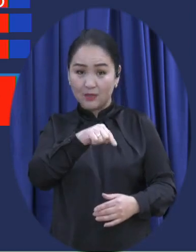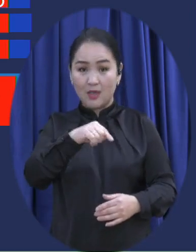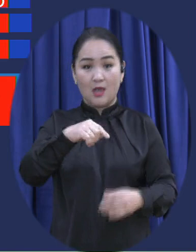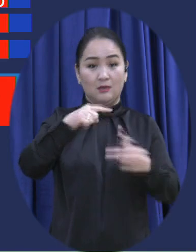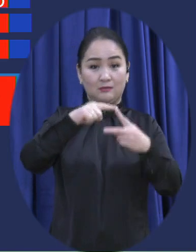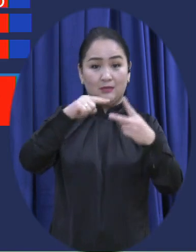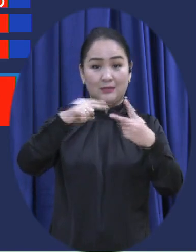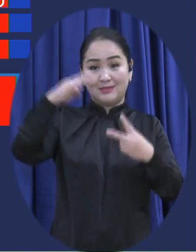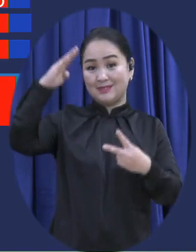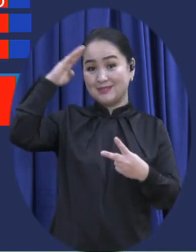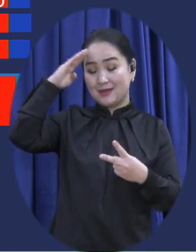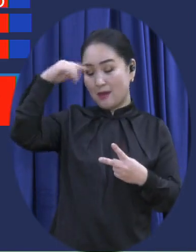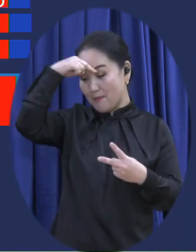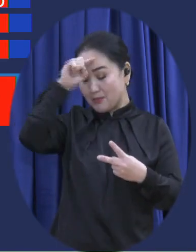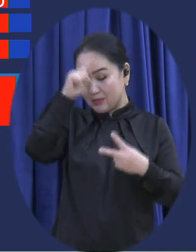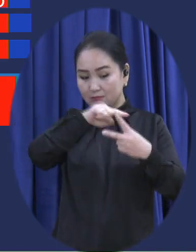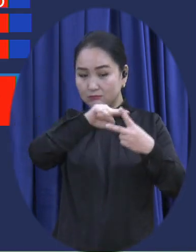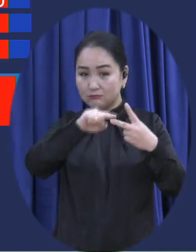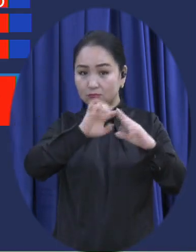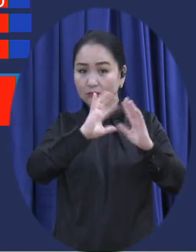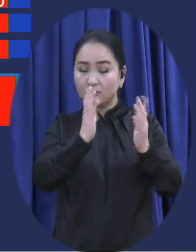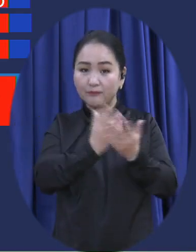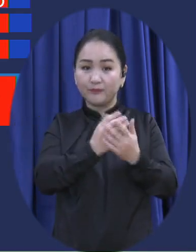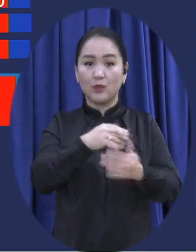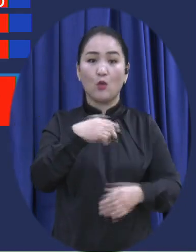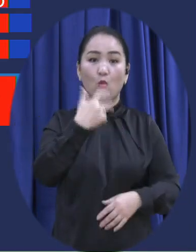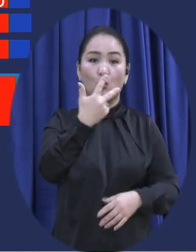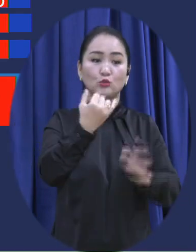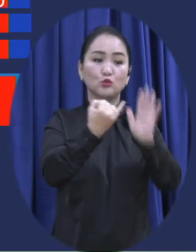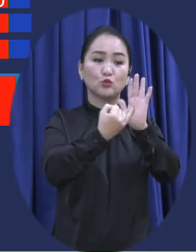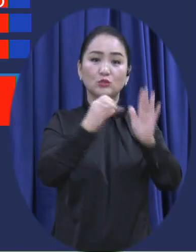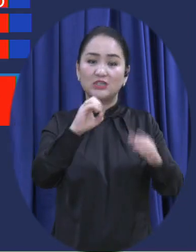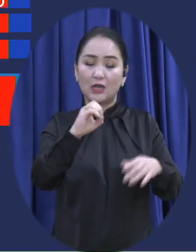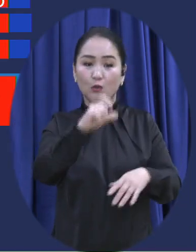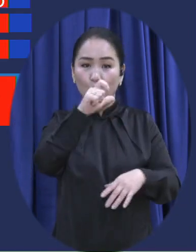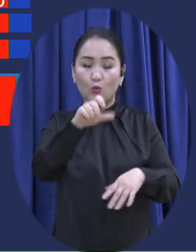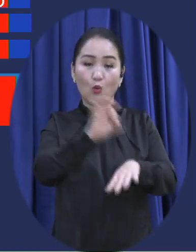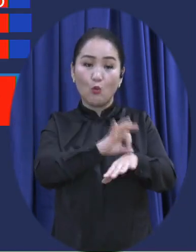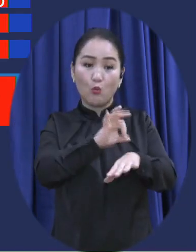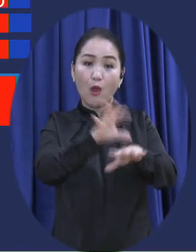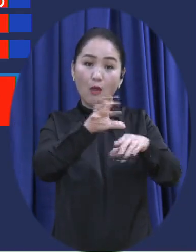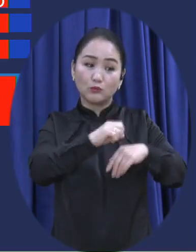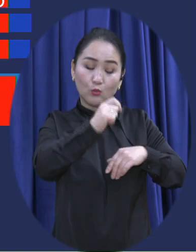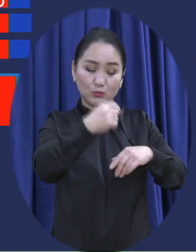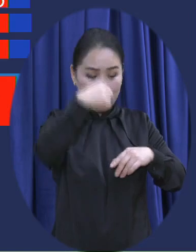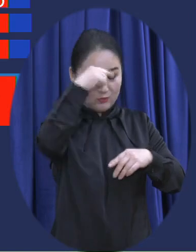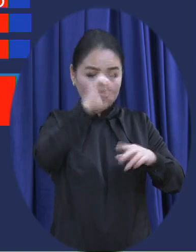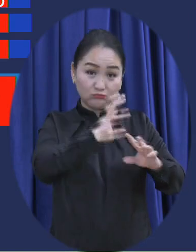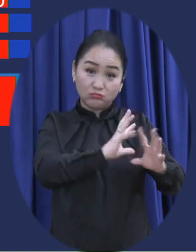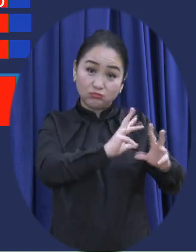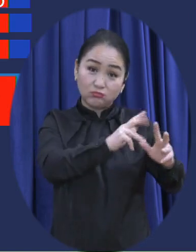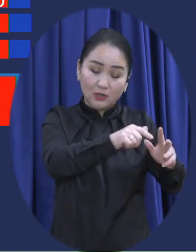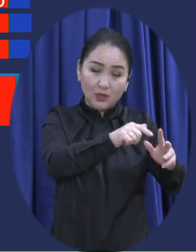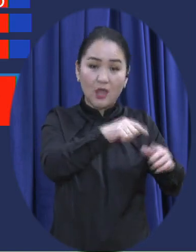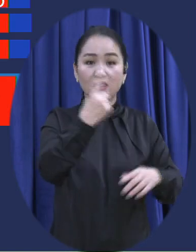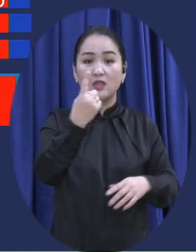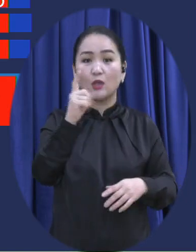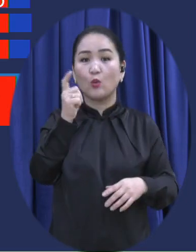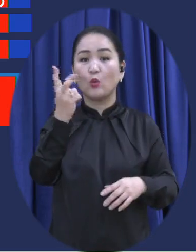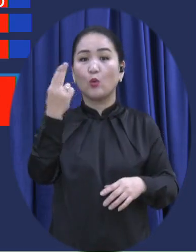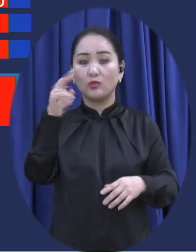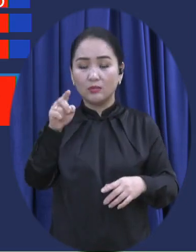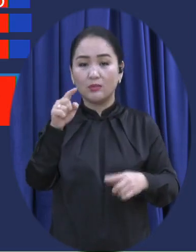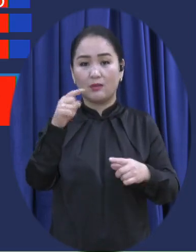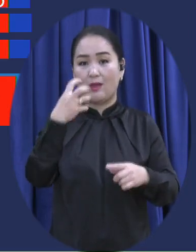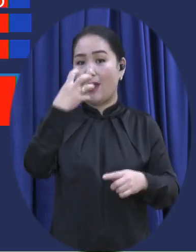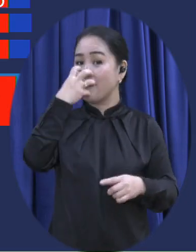төв эмнэлэгт 360 батлагдсан тохиолдол эмчлэгдэж байна. За биеийн байдал нэг хүнд нэг хүн